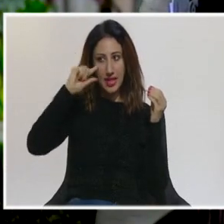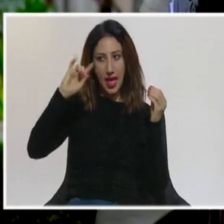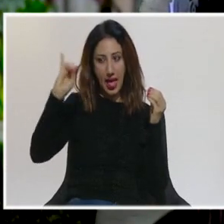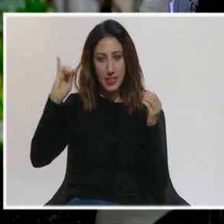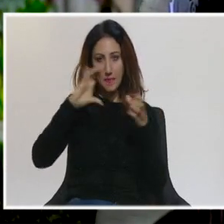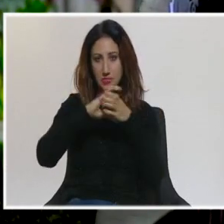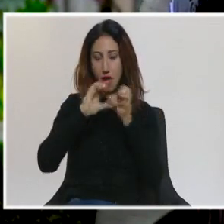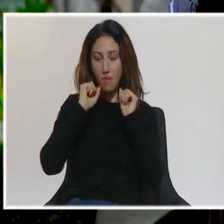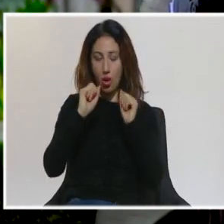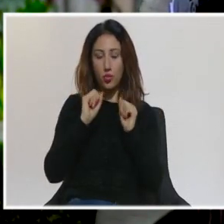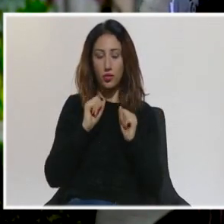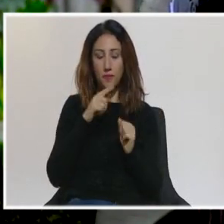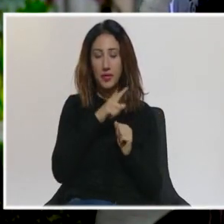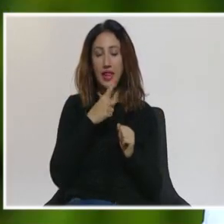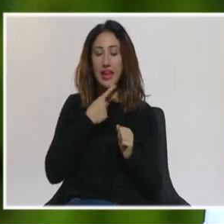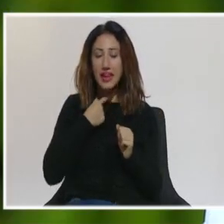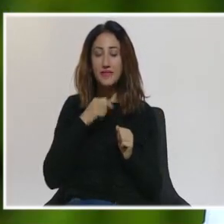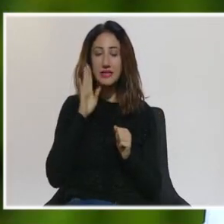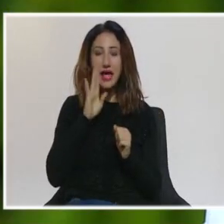اللي نفسه يتعلمها وما عرفش لغايه دلوقتي